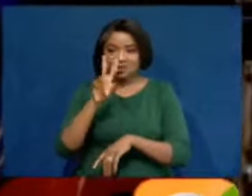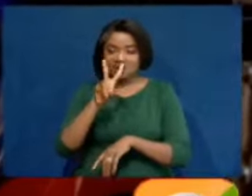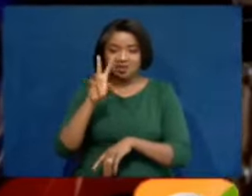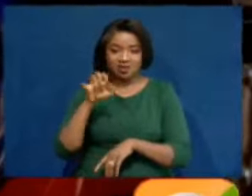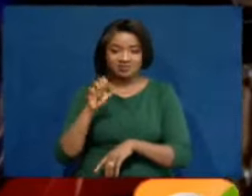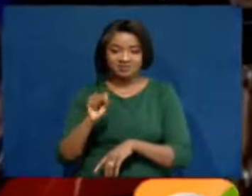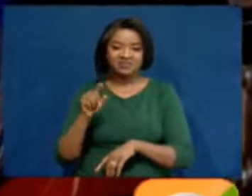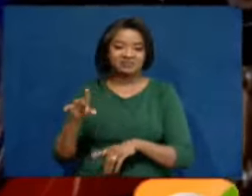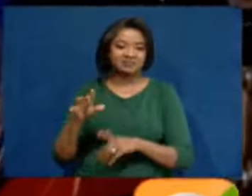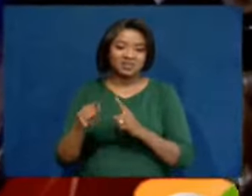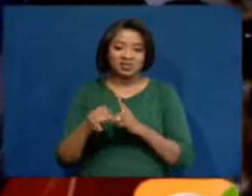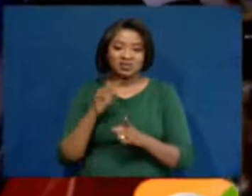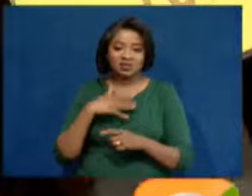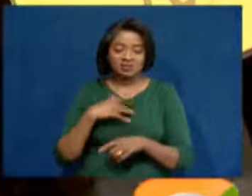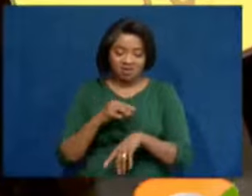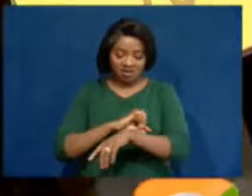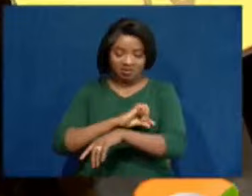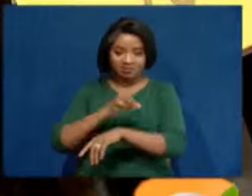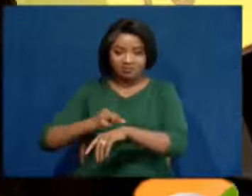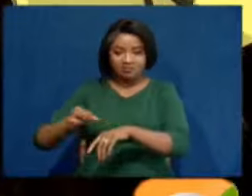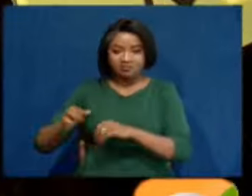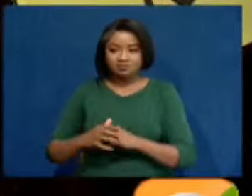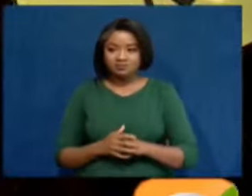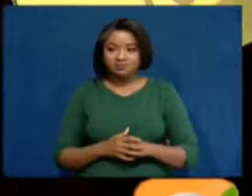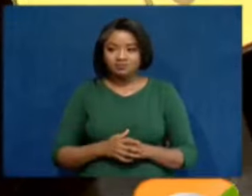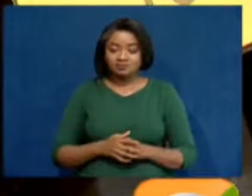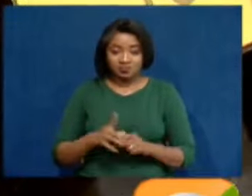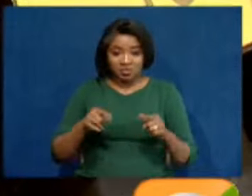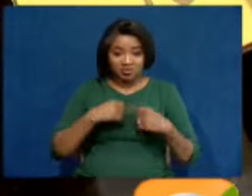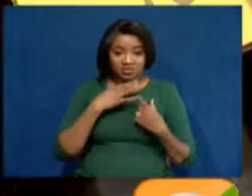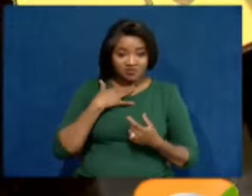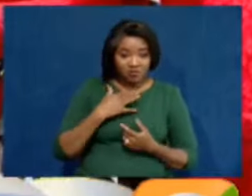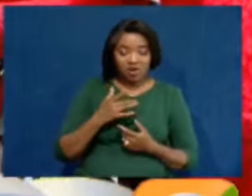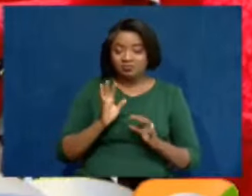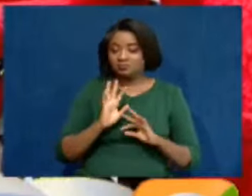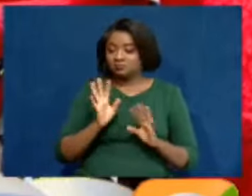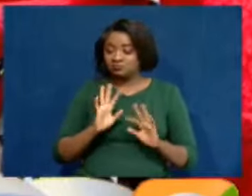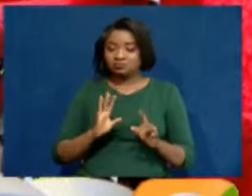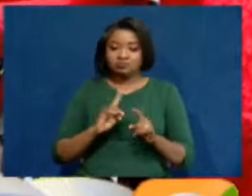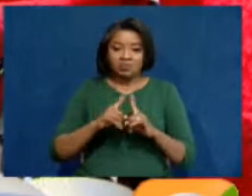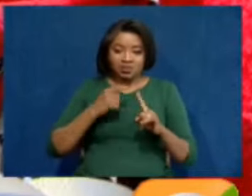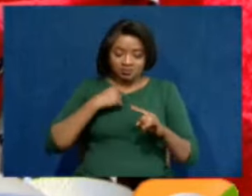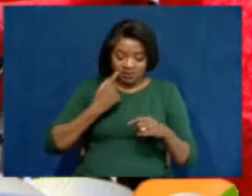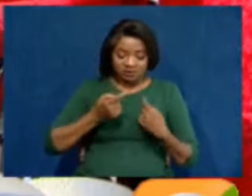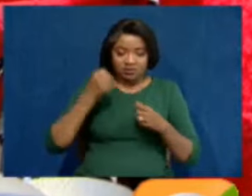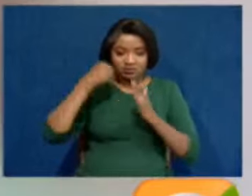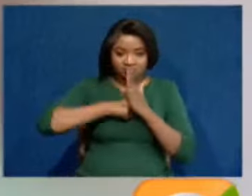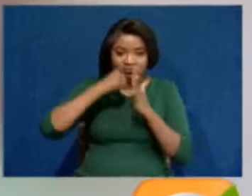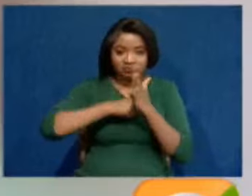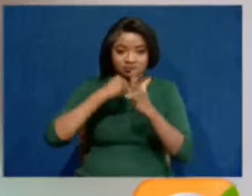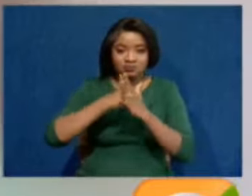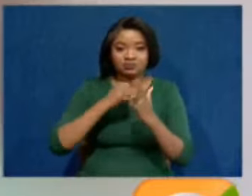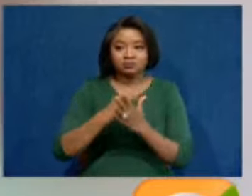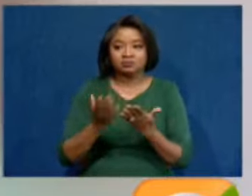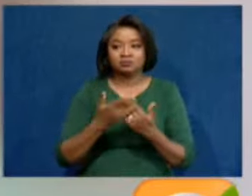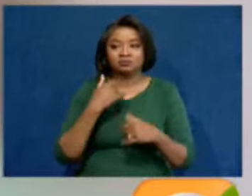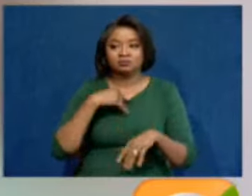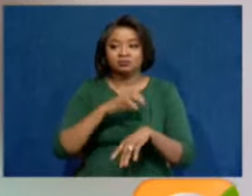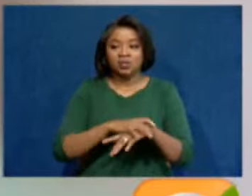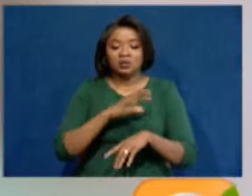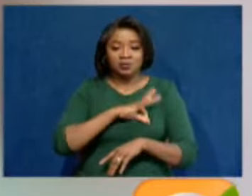kwangu niwe vile niko, na si kupenda kwangu ning'ang'ane, ni ile kujitolea kusudi nipate unga. Baada ya ajali